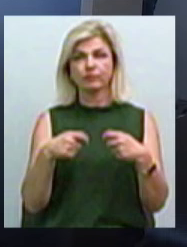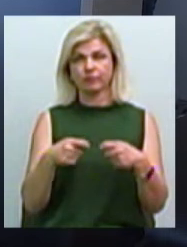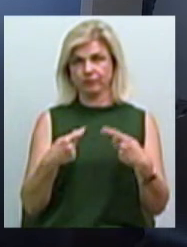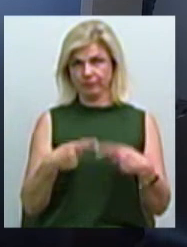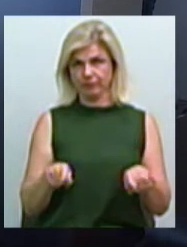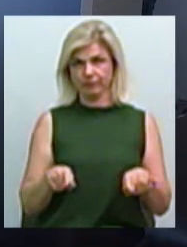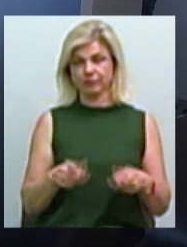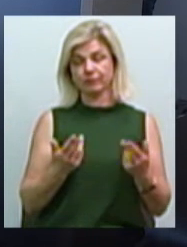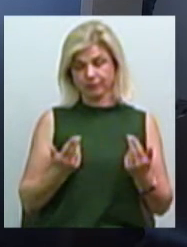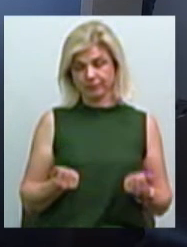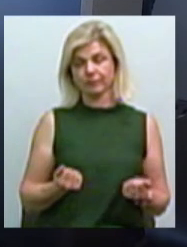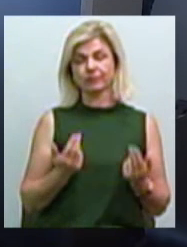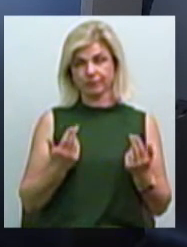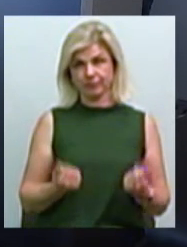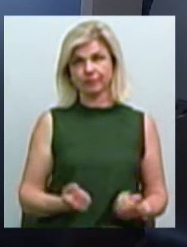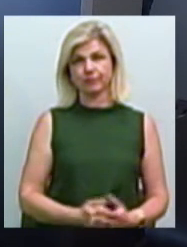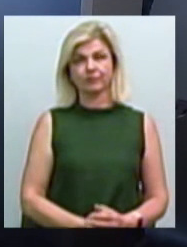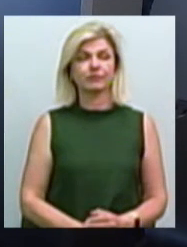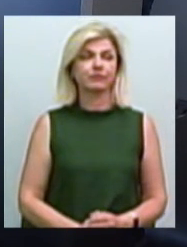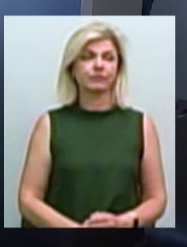Ну, безусловно, так это и есть.